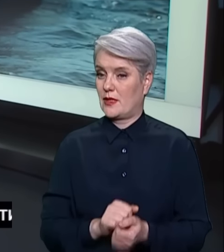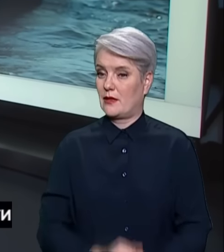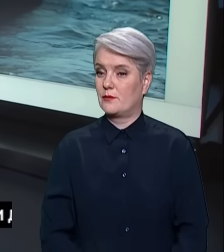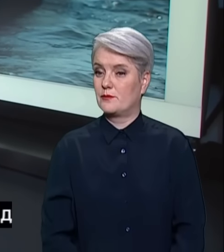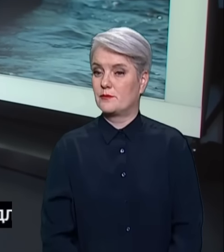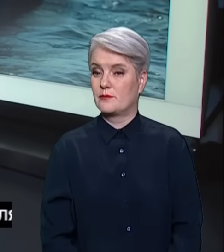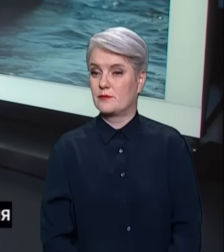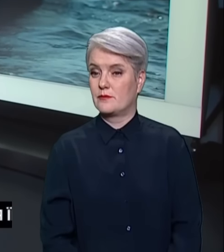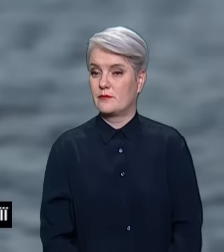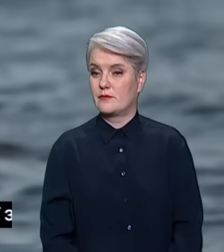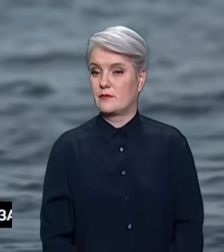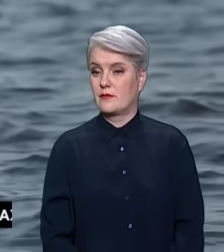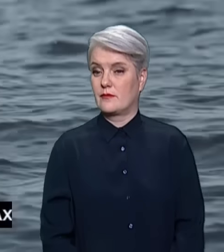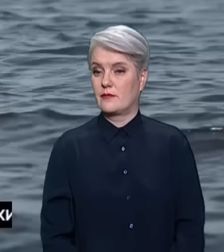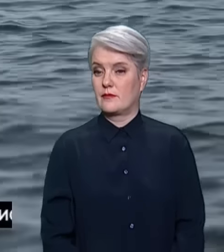далі.